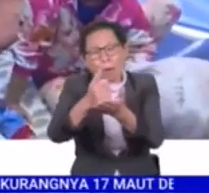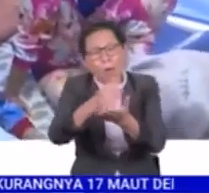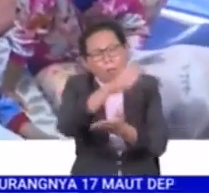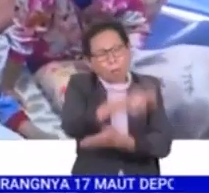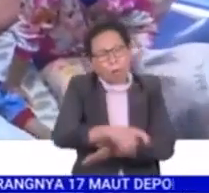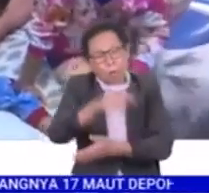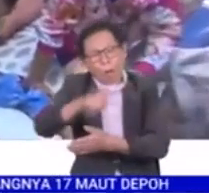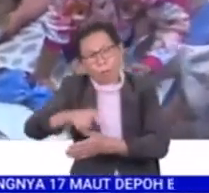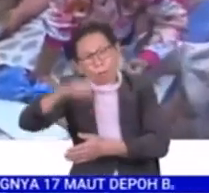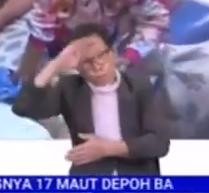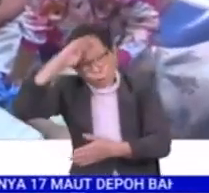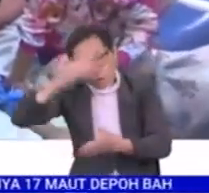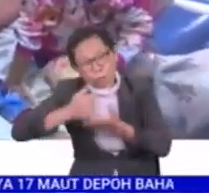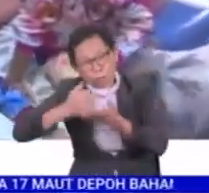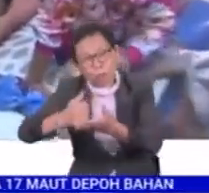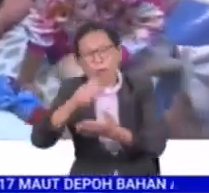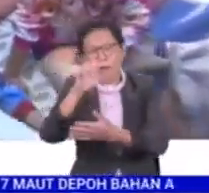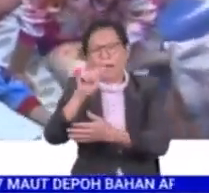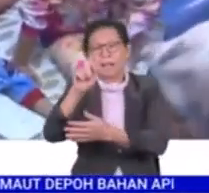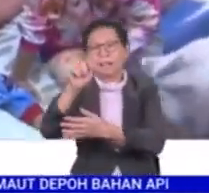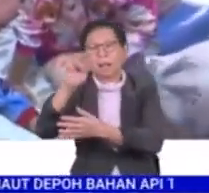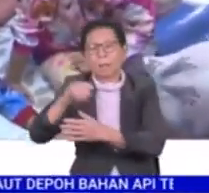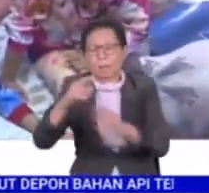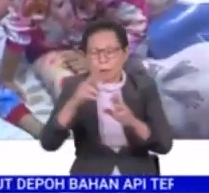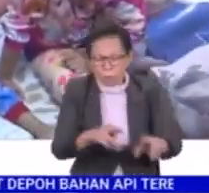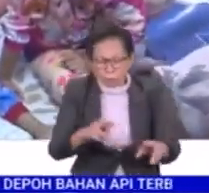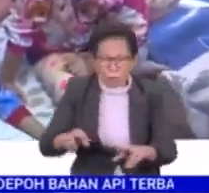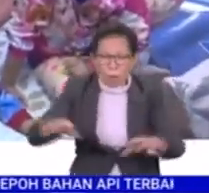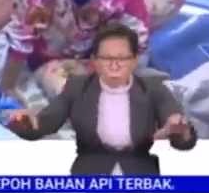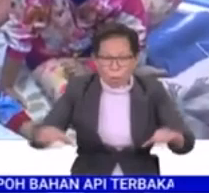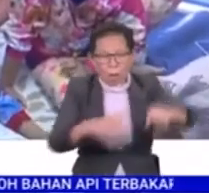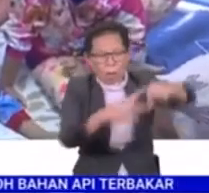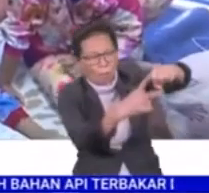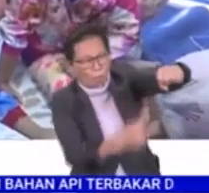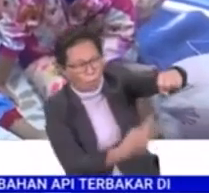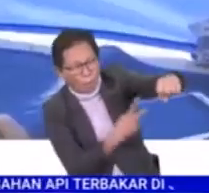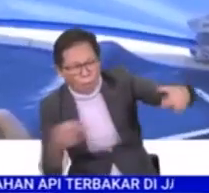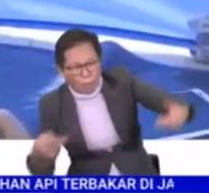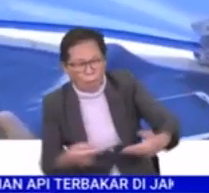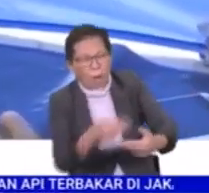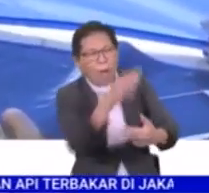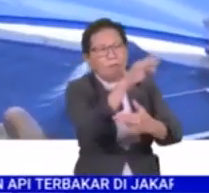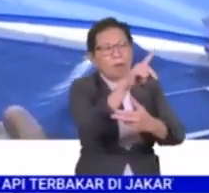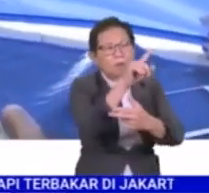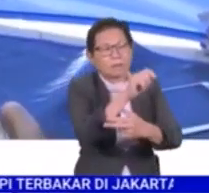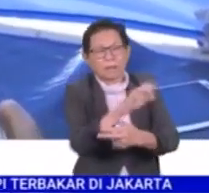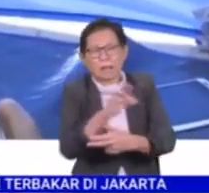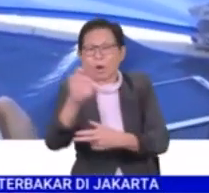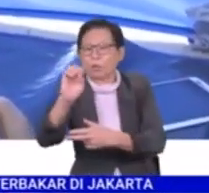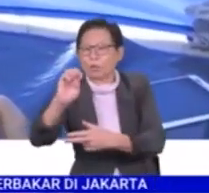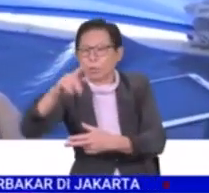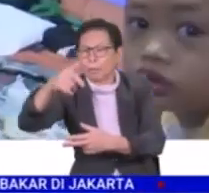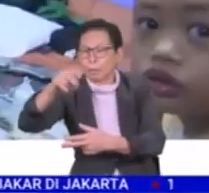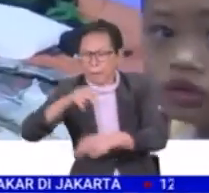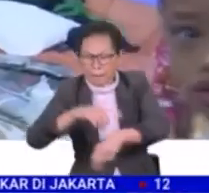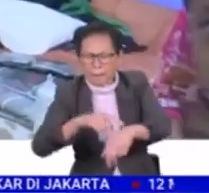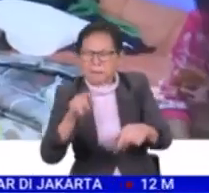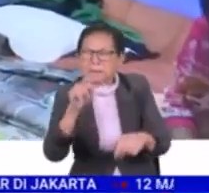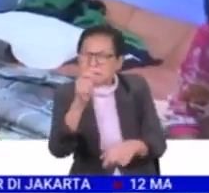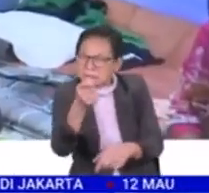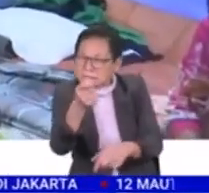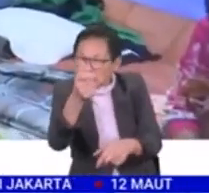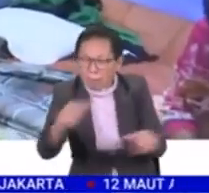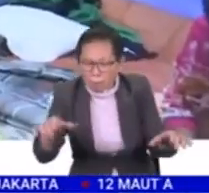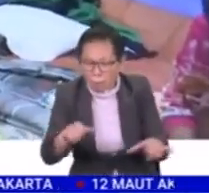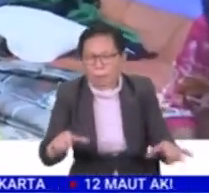kali ini. ATM turut merancang membina jambatan beli yang menghubungkan Felda, Selancar dan Rumpin dalam tempoh terdekat.